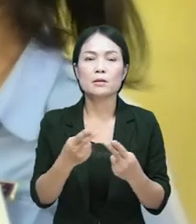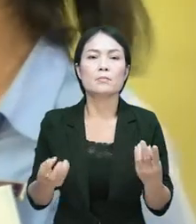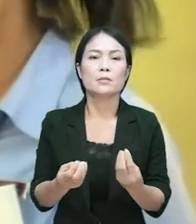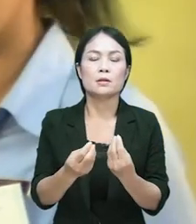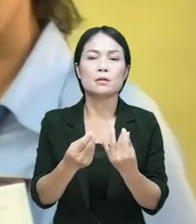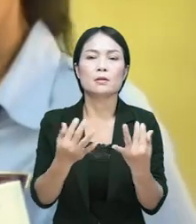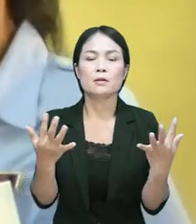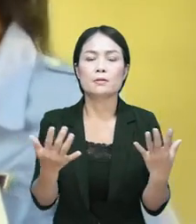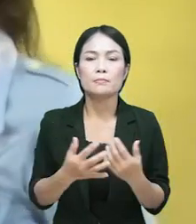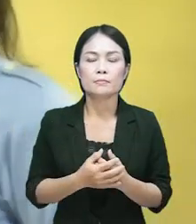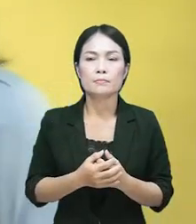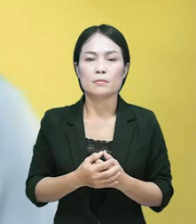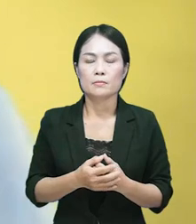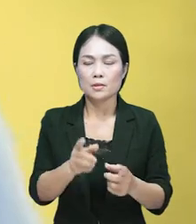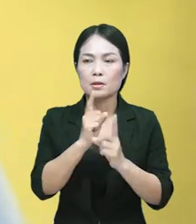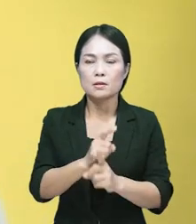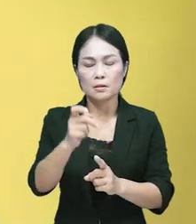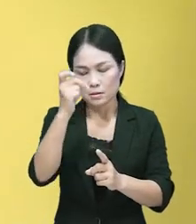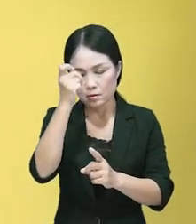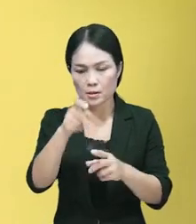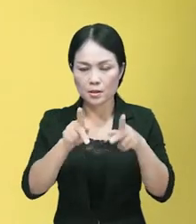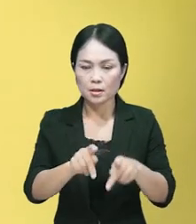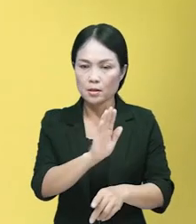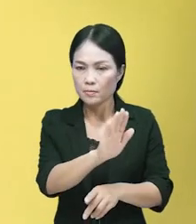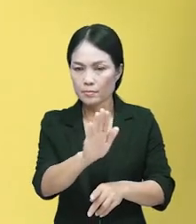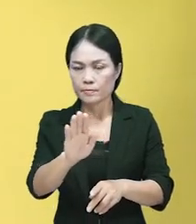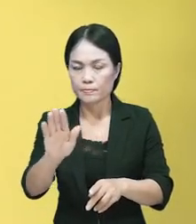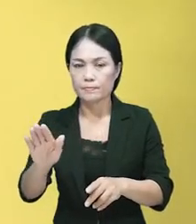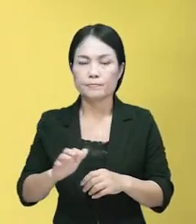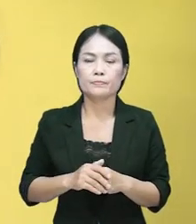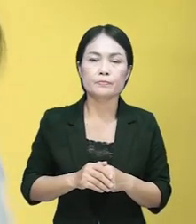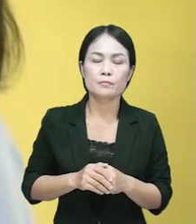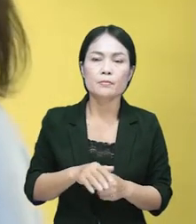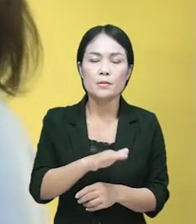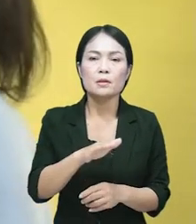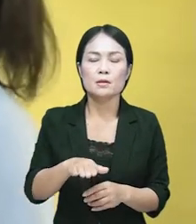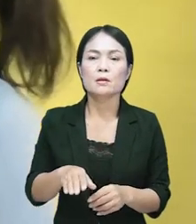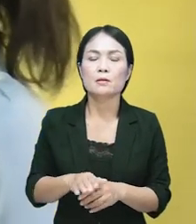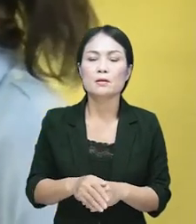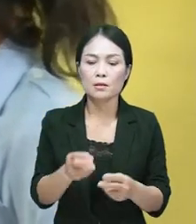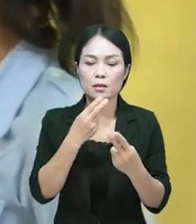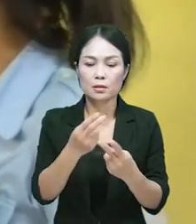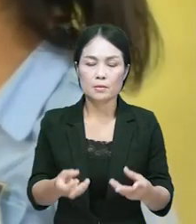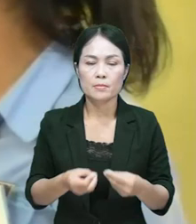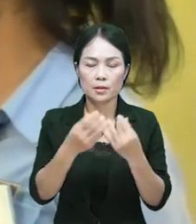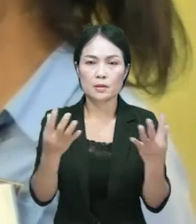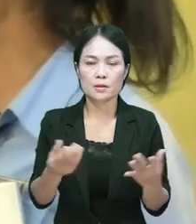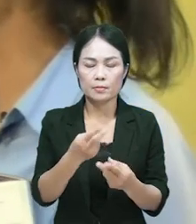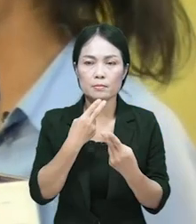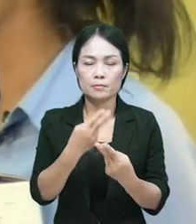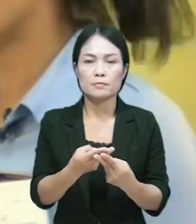រើនគឺទៅតាមការគិតរបស់មនុស្សម្នាក់ម្នាក់ណាកូនចាអញ្ចឹងកូនអាចផ្ដល់ចម្លើយច្រើនកូនអាចឆ្លើ